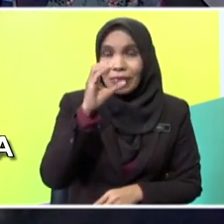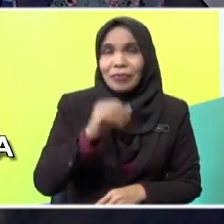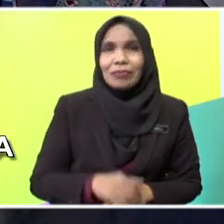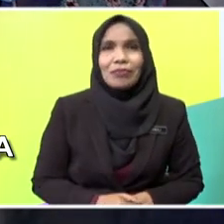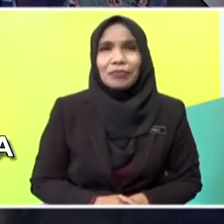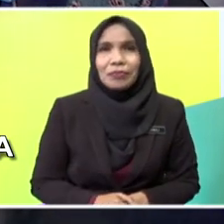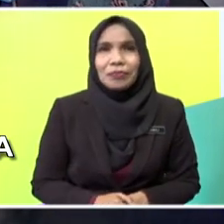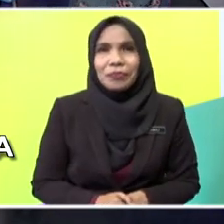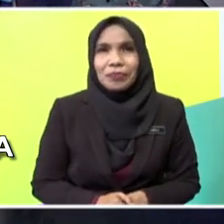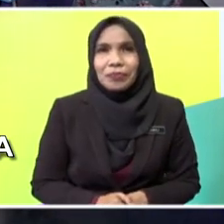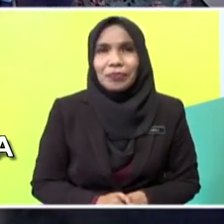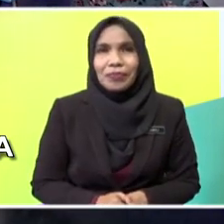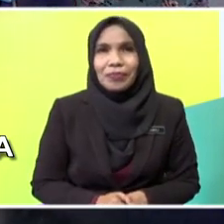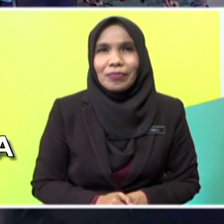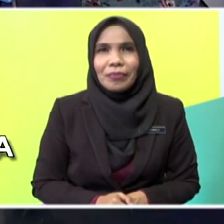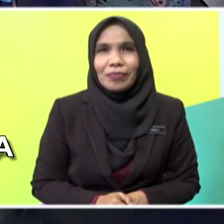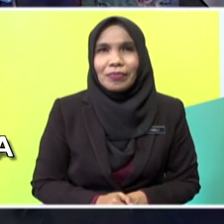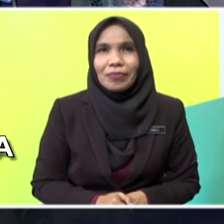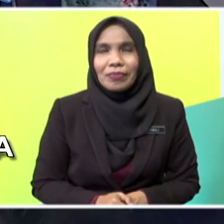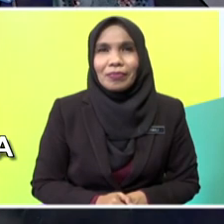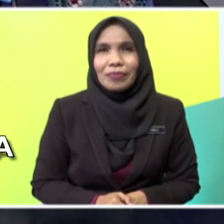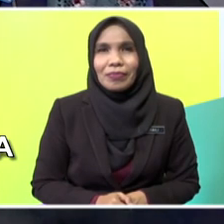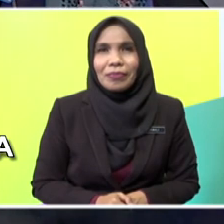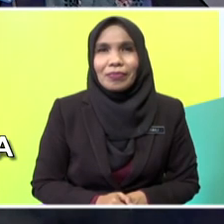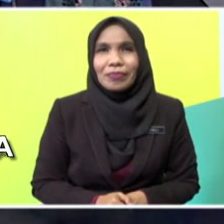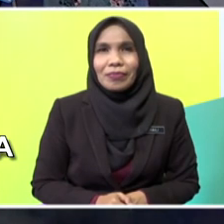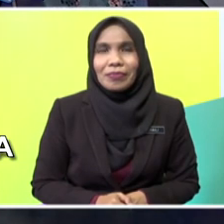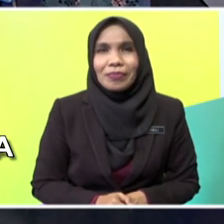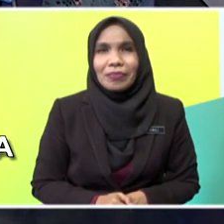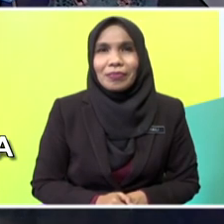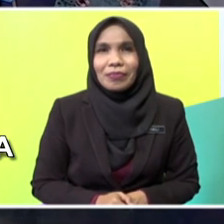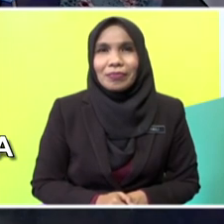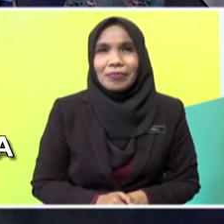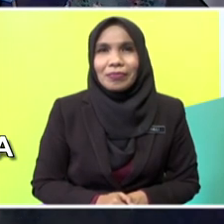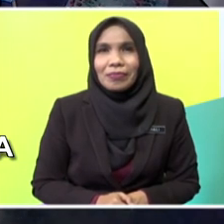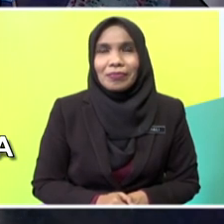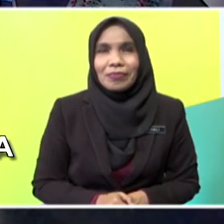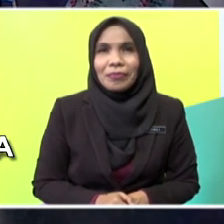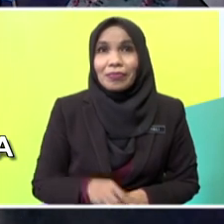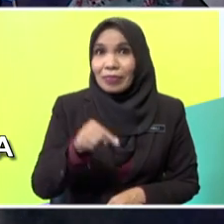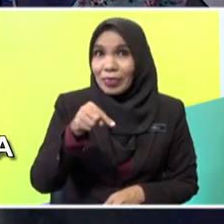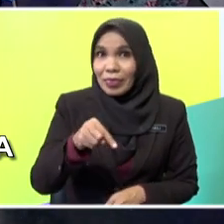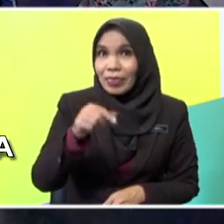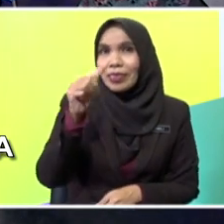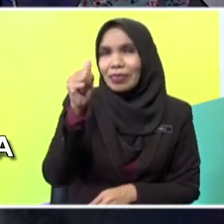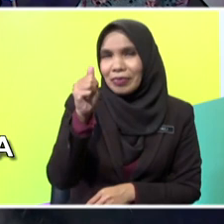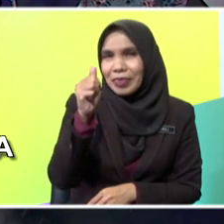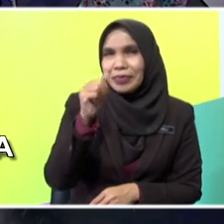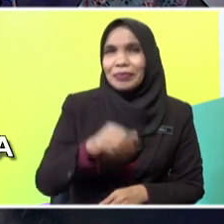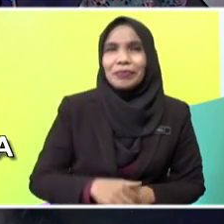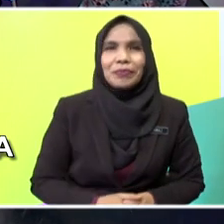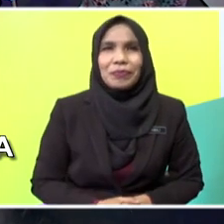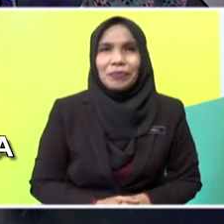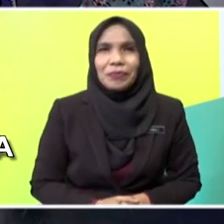Mana pula B huruf nampak A? Nampak ya. Angkat Karina, Karina. Oh sini cikgu. Ya. Betul. Ini di huruf sini A. Huruf